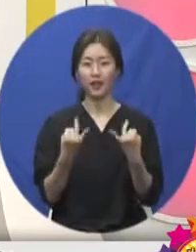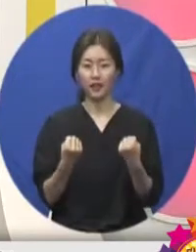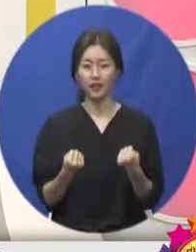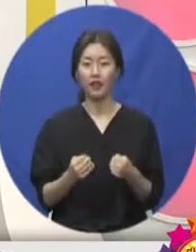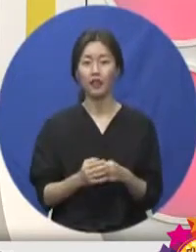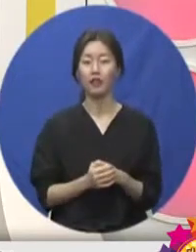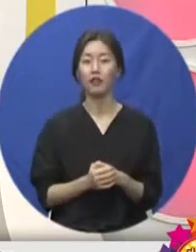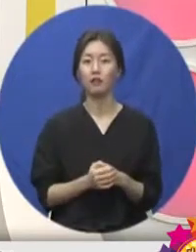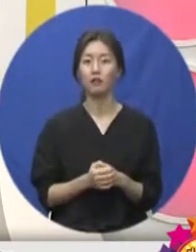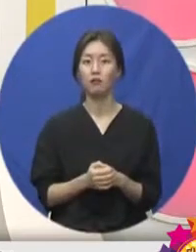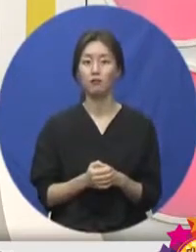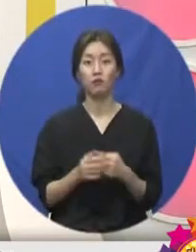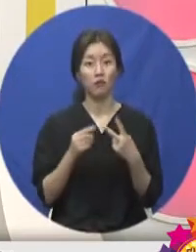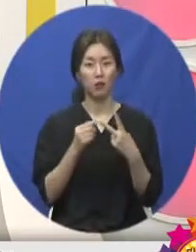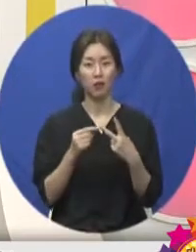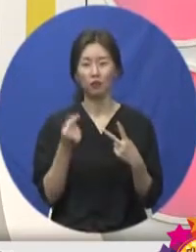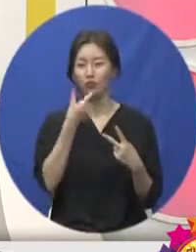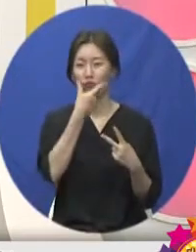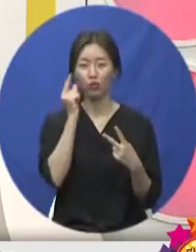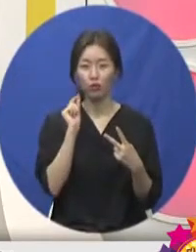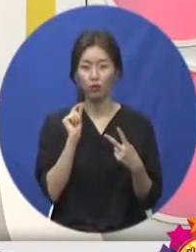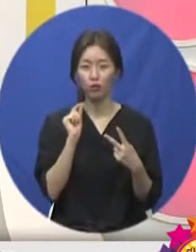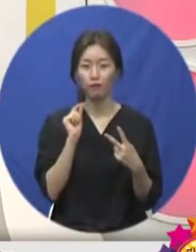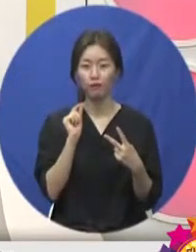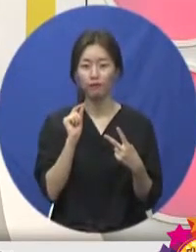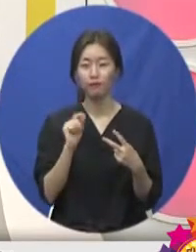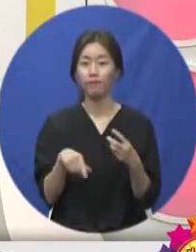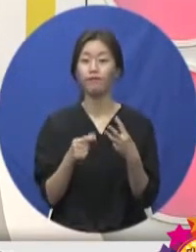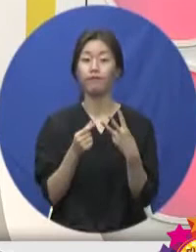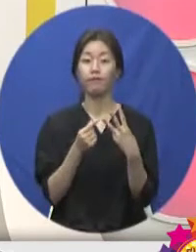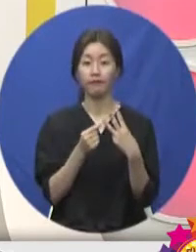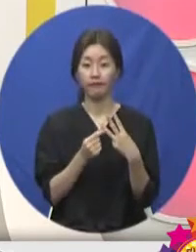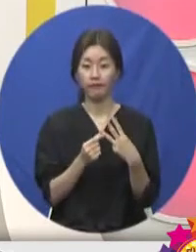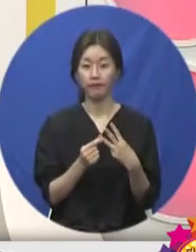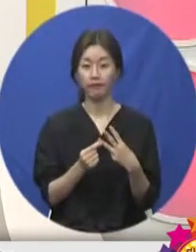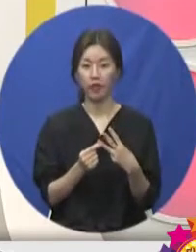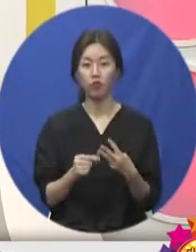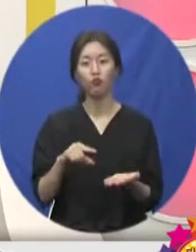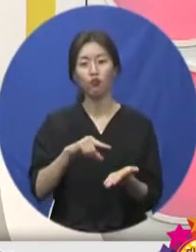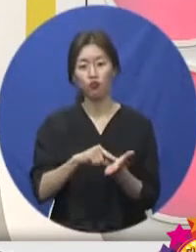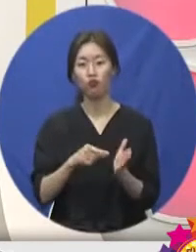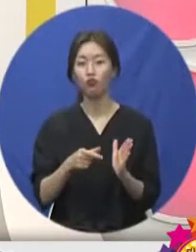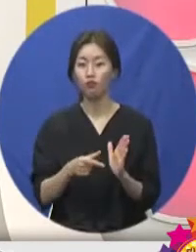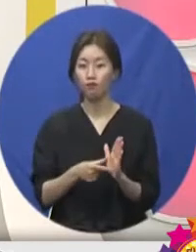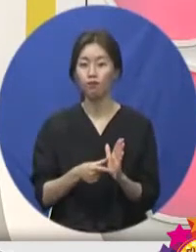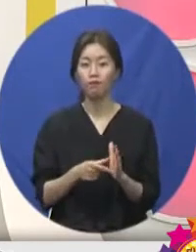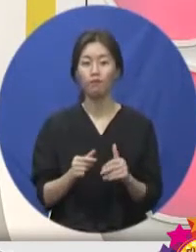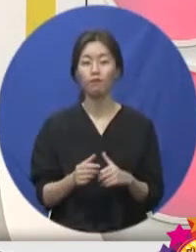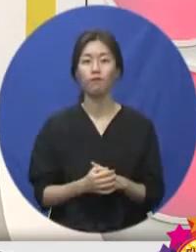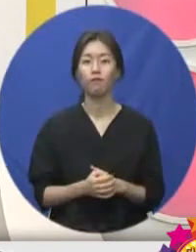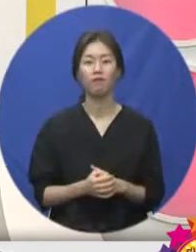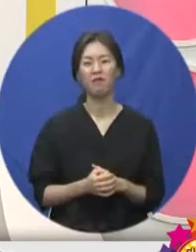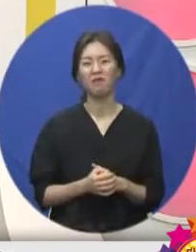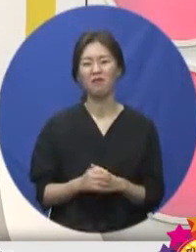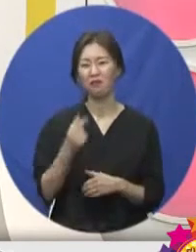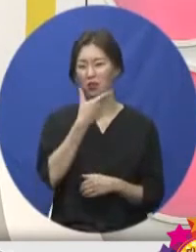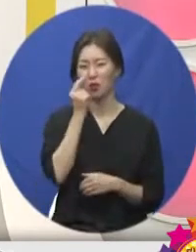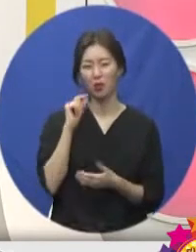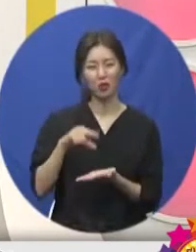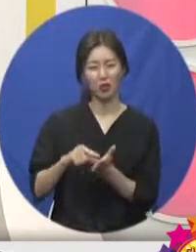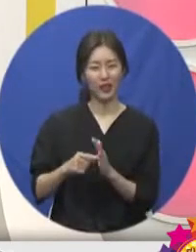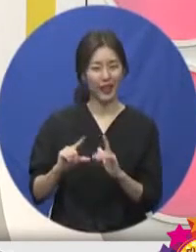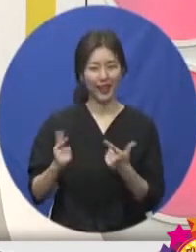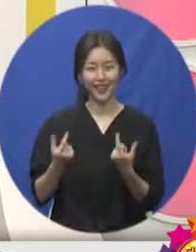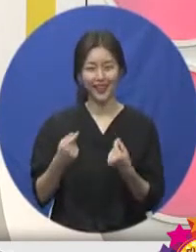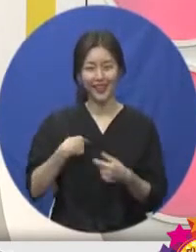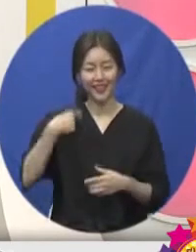많다. 2번 부족하다. 3번 적당하다. 아, 아니 부족하다, 적당하다는 아닐